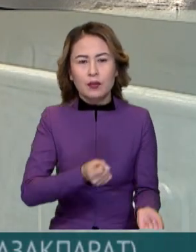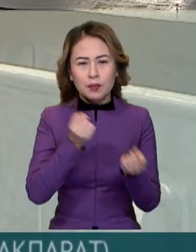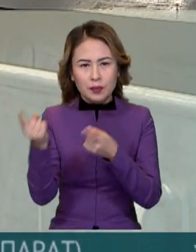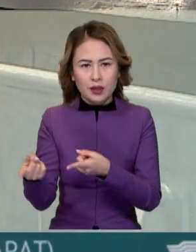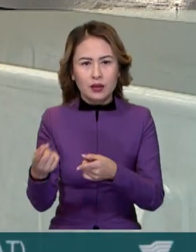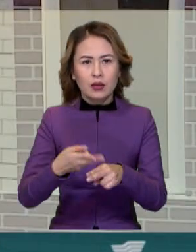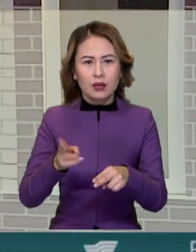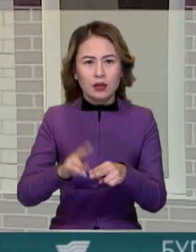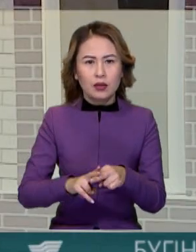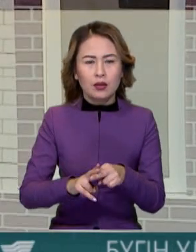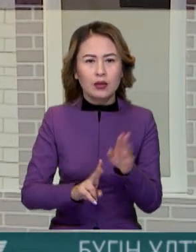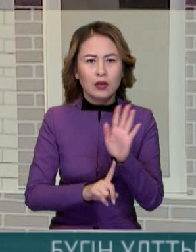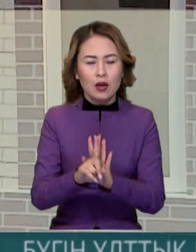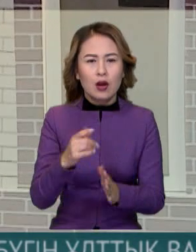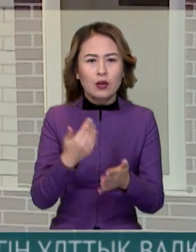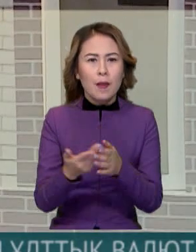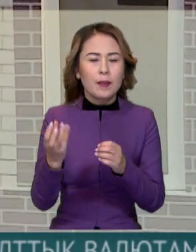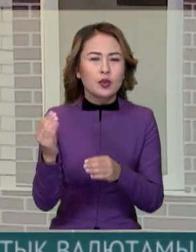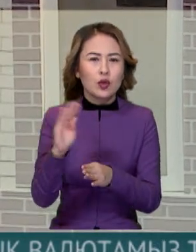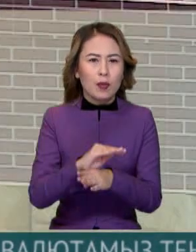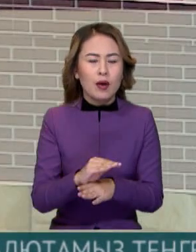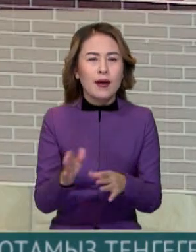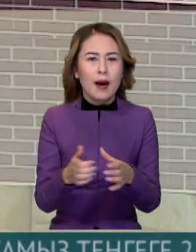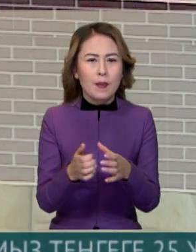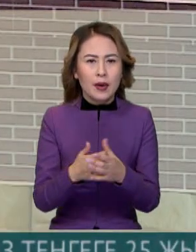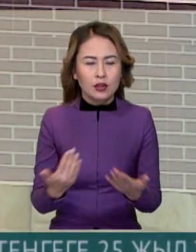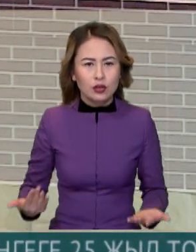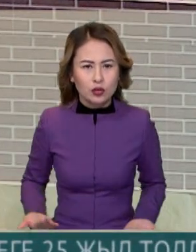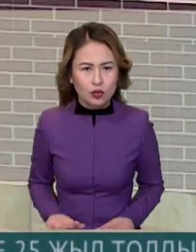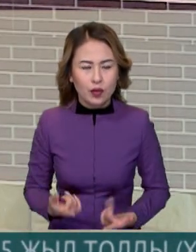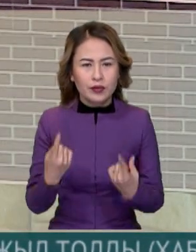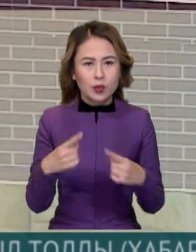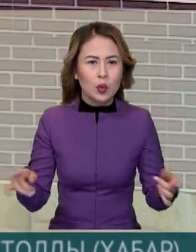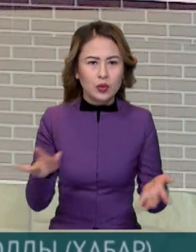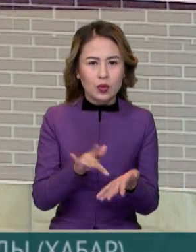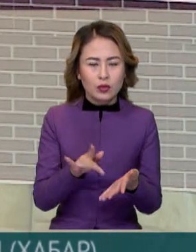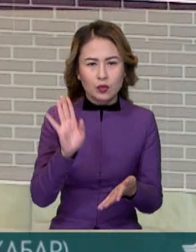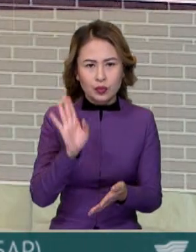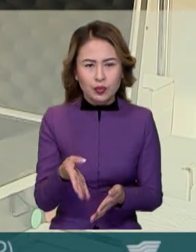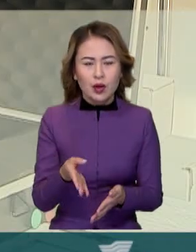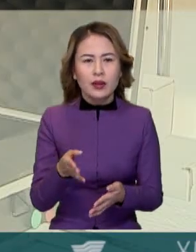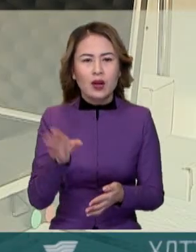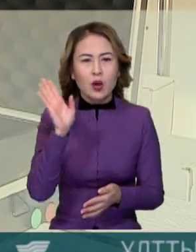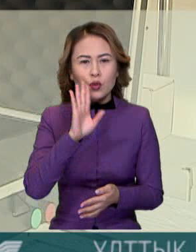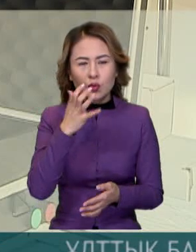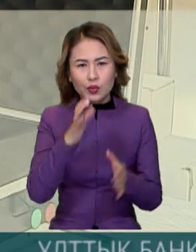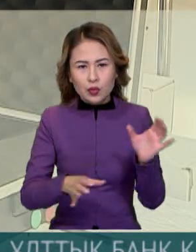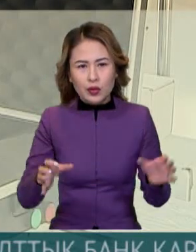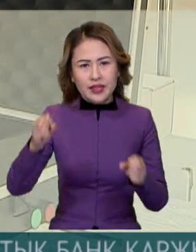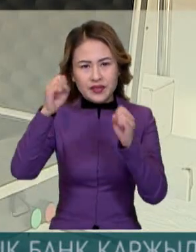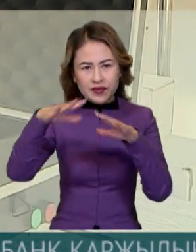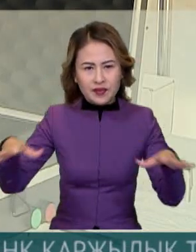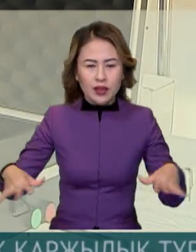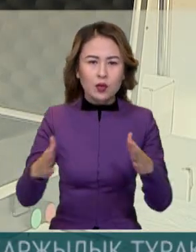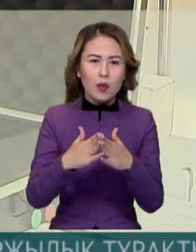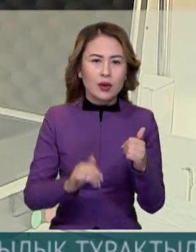басқасына ауыстырады. Тағы бір компания мұнда тұрғын үй кешенін бір орталықтан басқару жүйесін ұсынып отыр. Яғни су, жылу, жарық беру